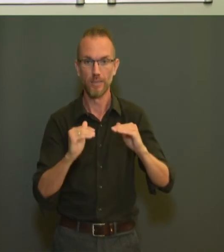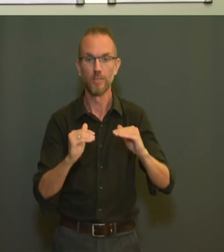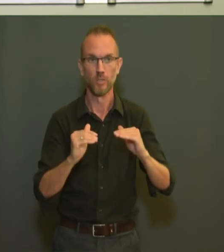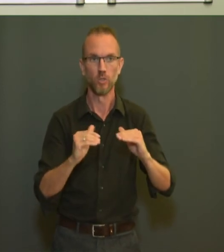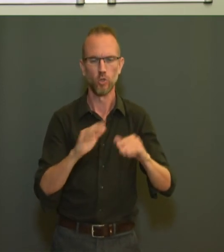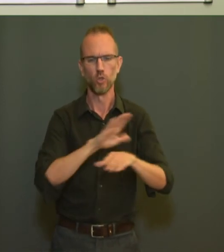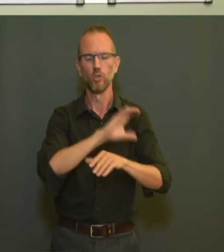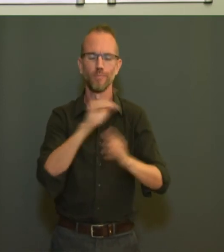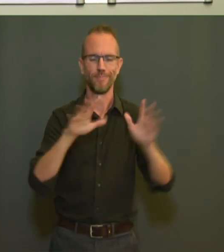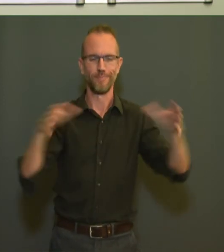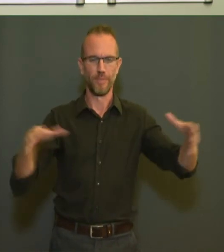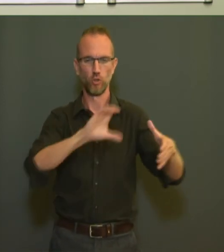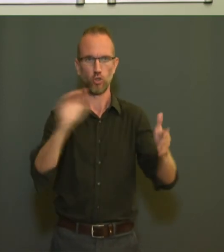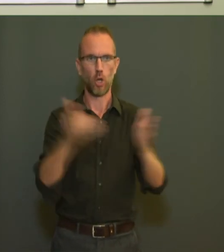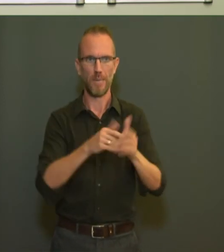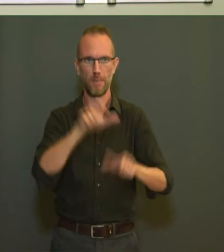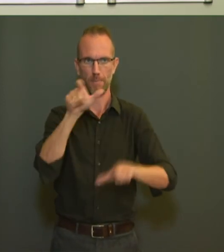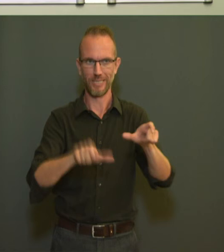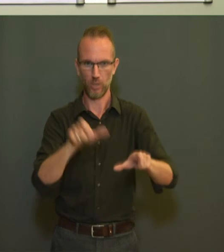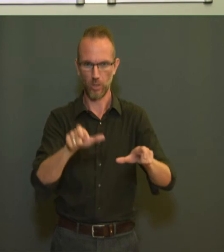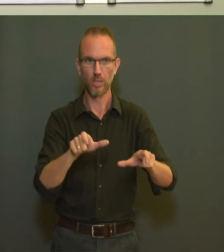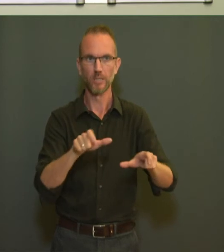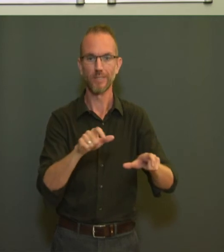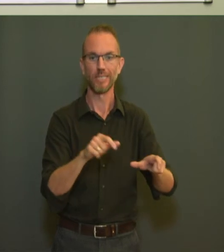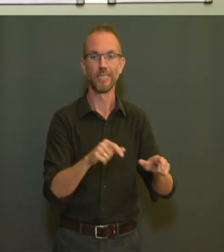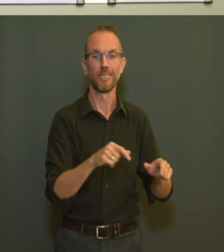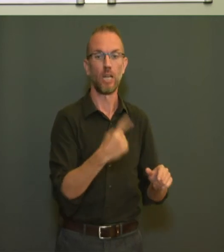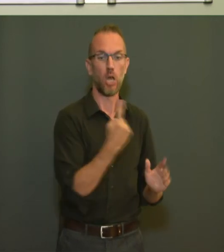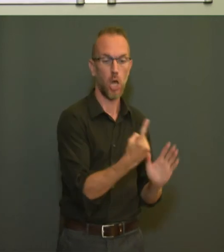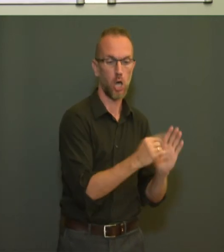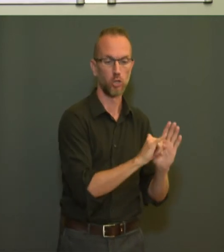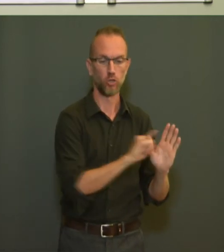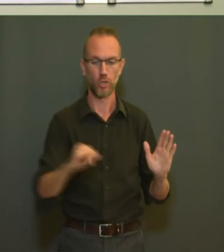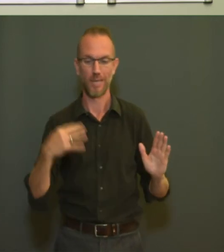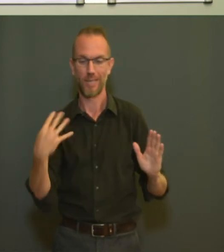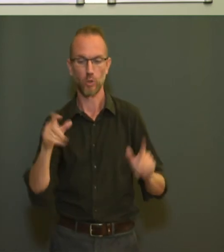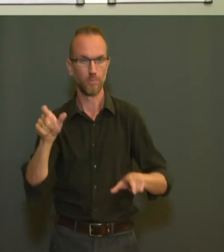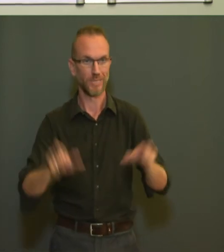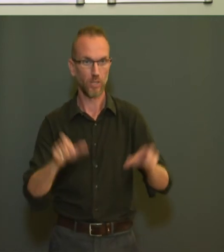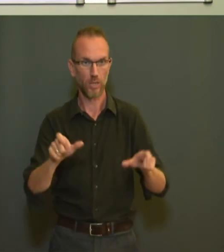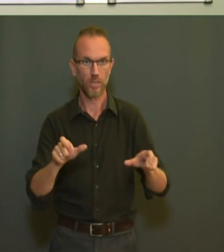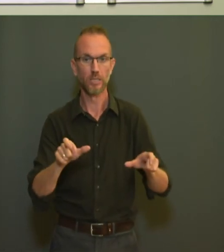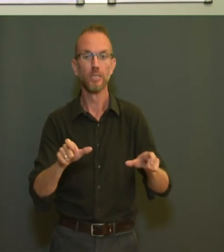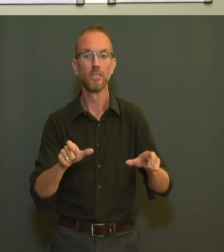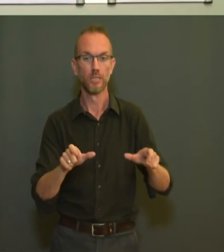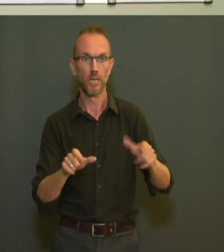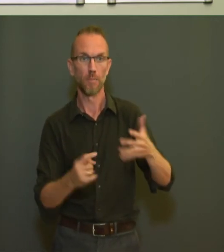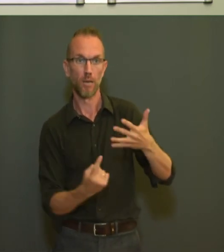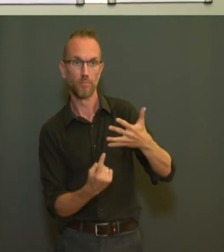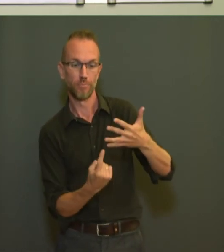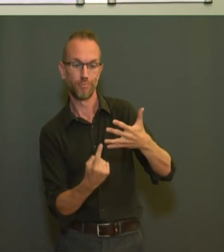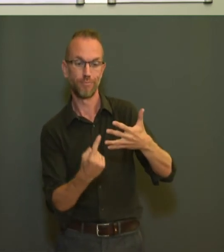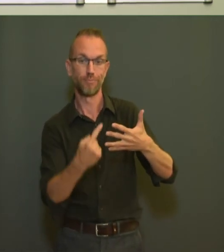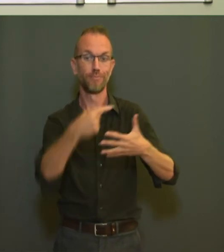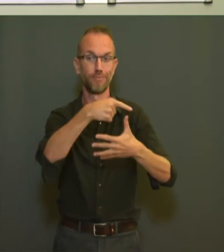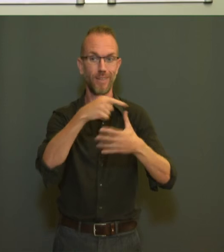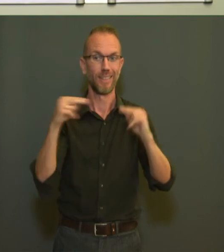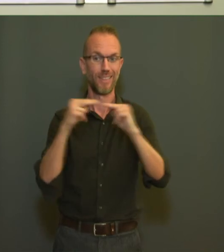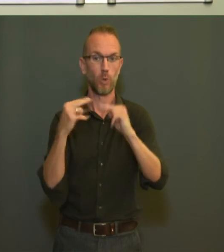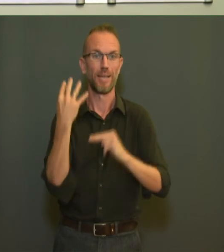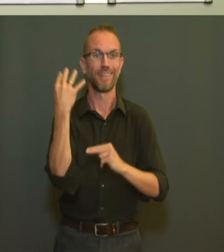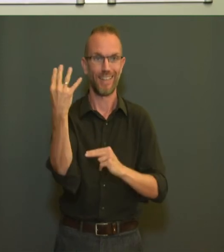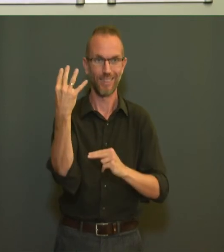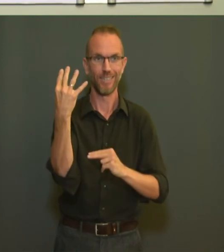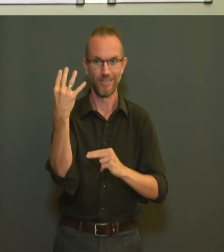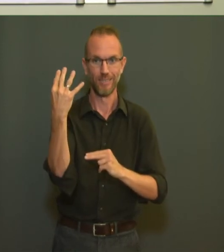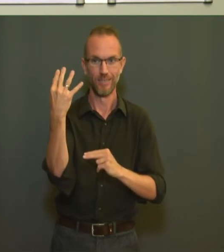pour 2 semaines. Et les alarmes de niveau 1, 2, 3 et 4 s'échelonnent, comme vous le voyez, à des niveaux divers